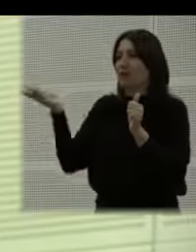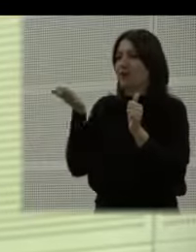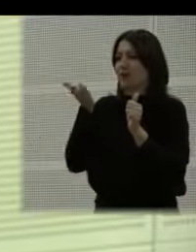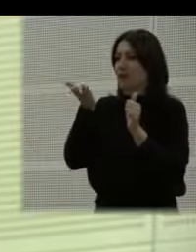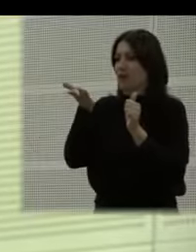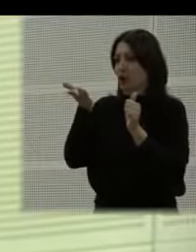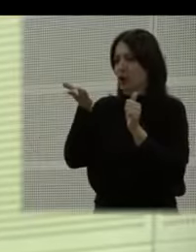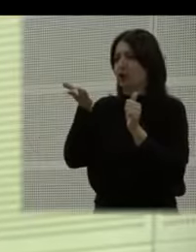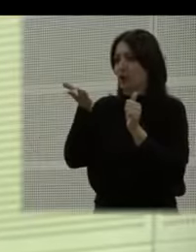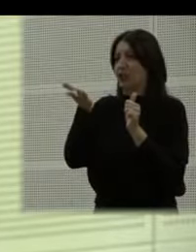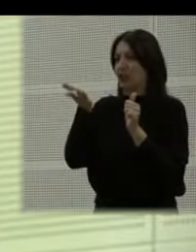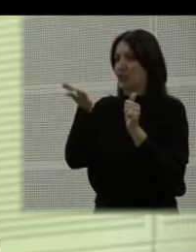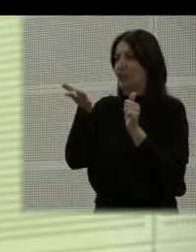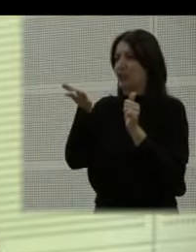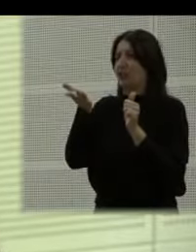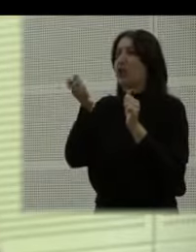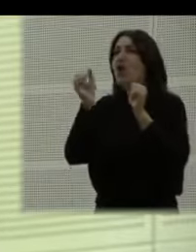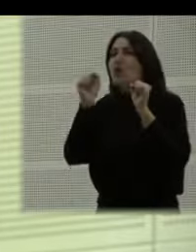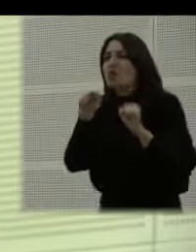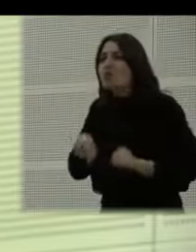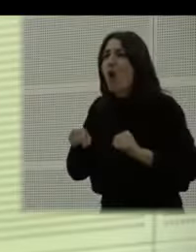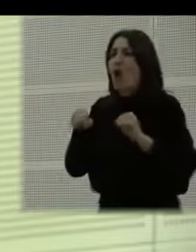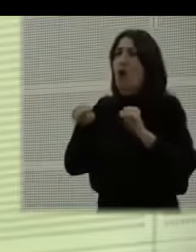Ognuno di voi può farsi